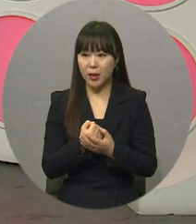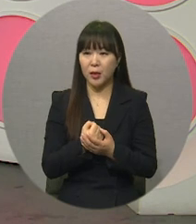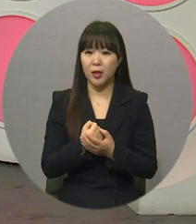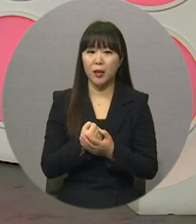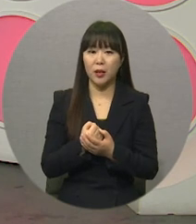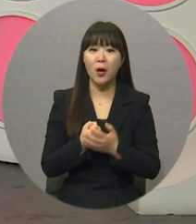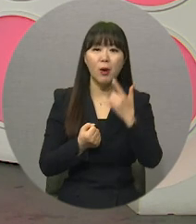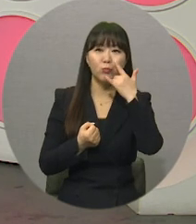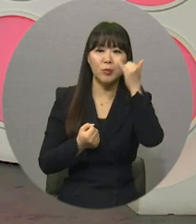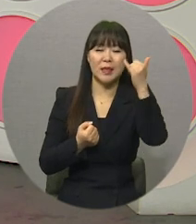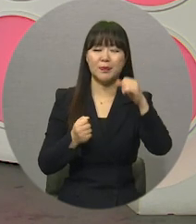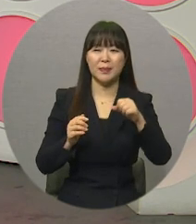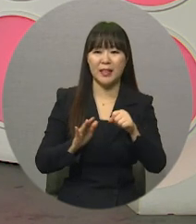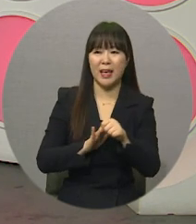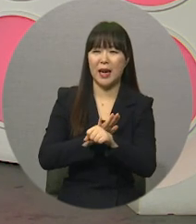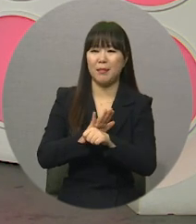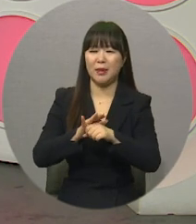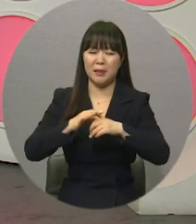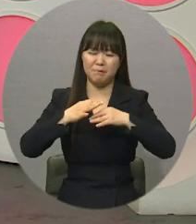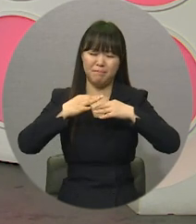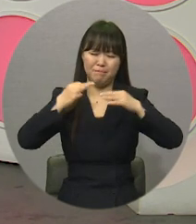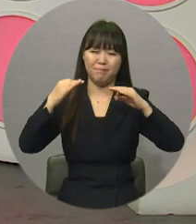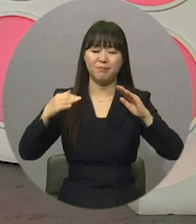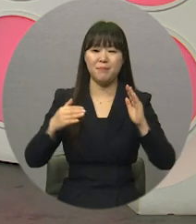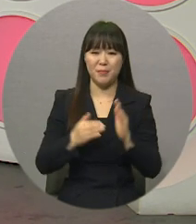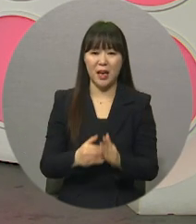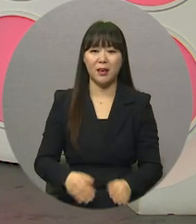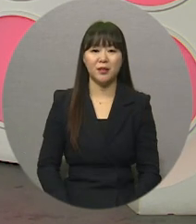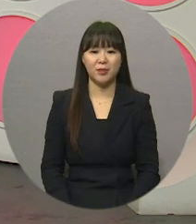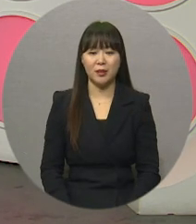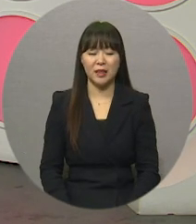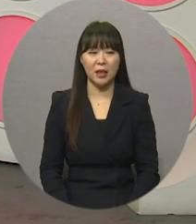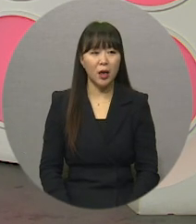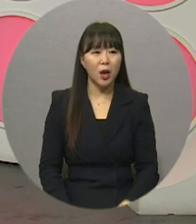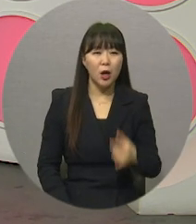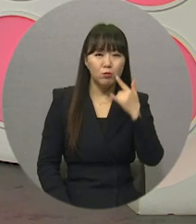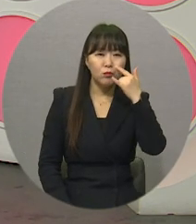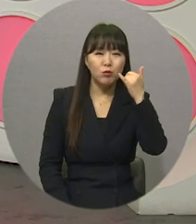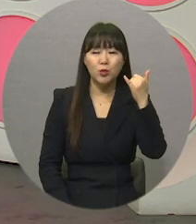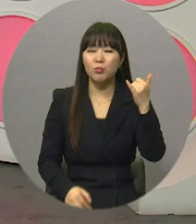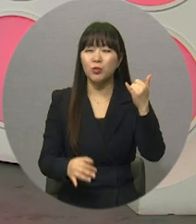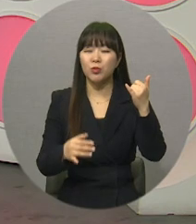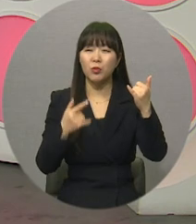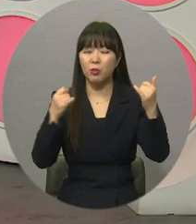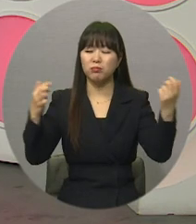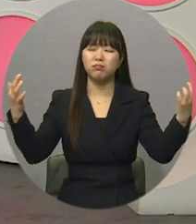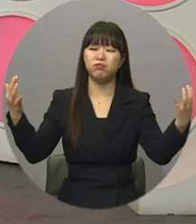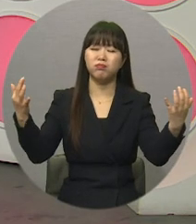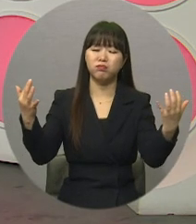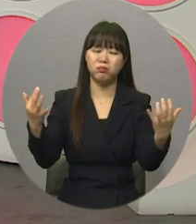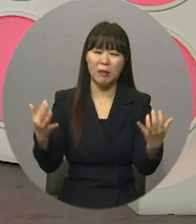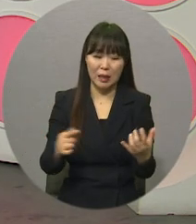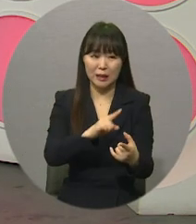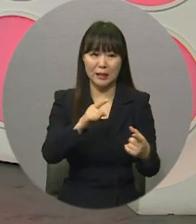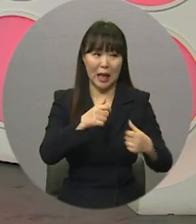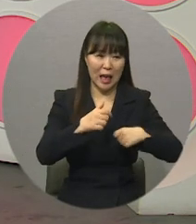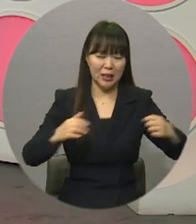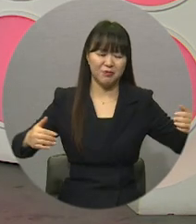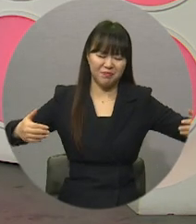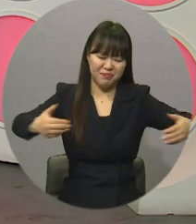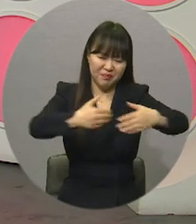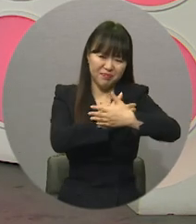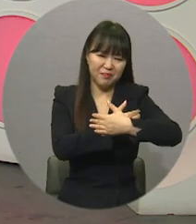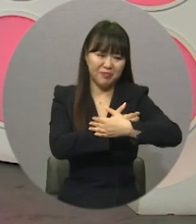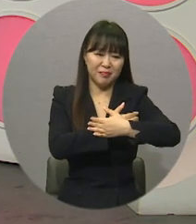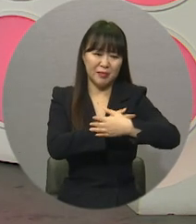부모님 사랑합니다 하고 외쳤습니다. 많은 부모님이 연병장으로 걸어와 아들을 껴안고